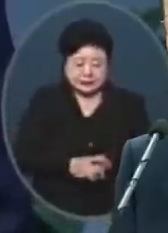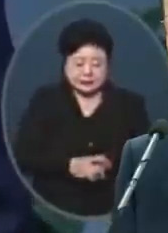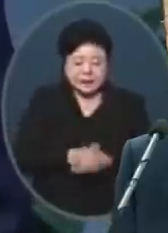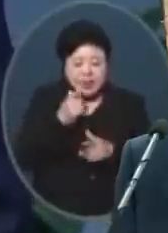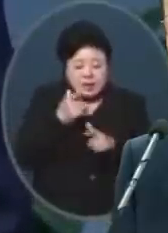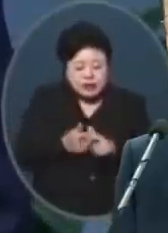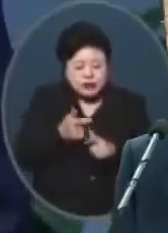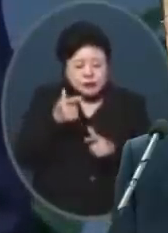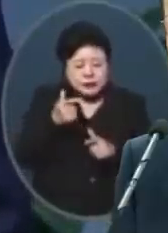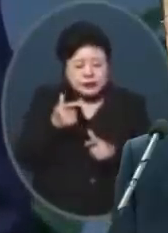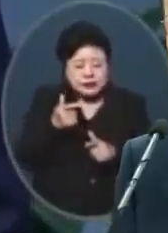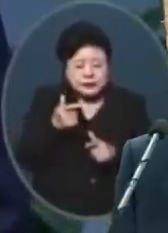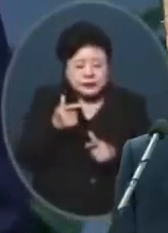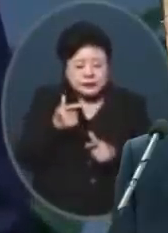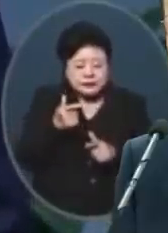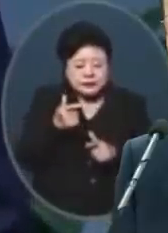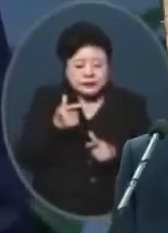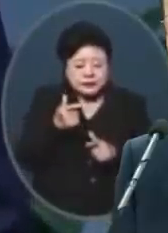예수님은